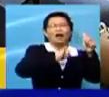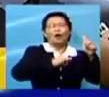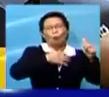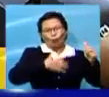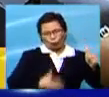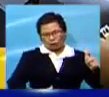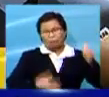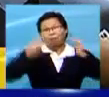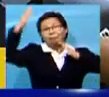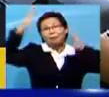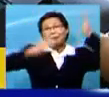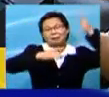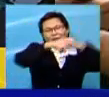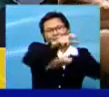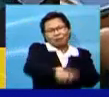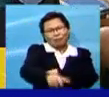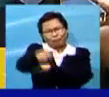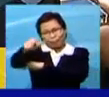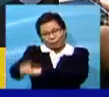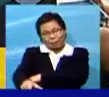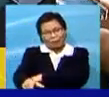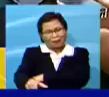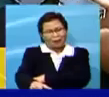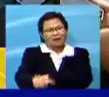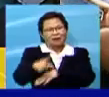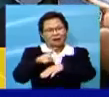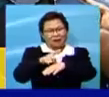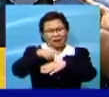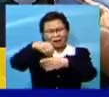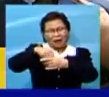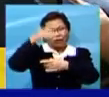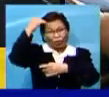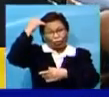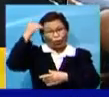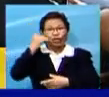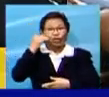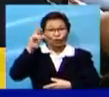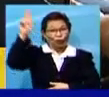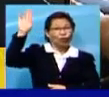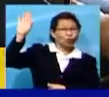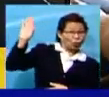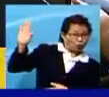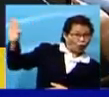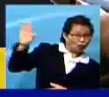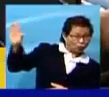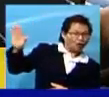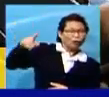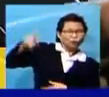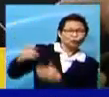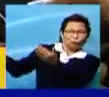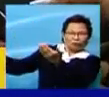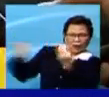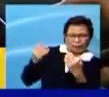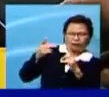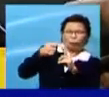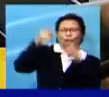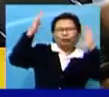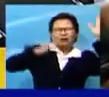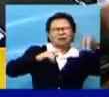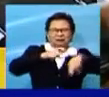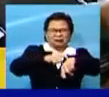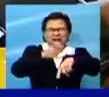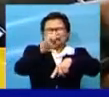Malaysian people in North Korea, I think they should come back to Malaysia very